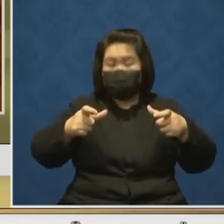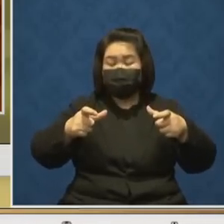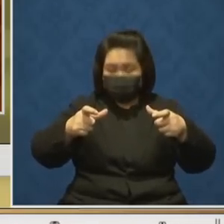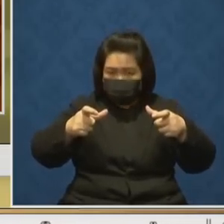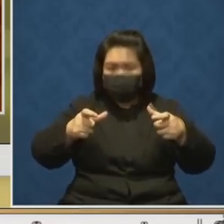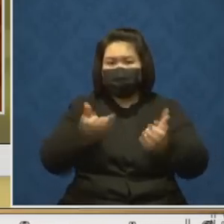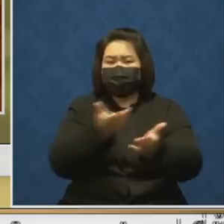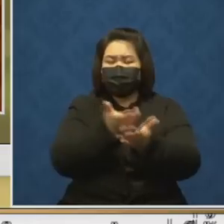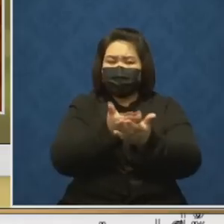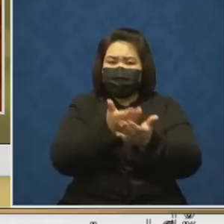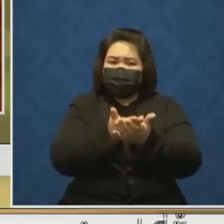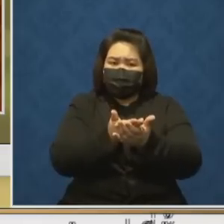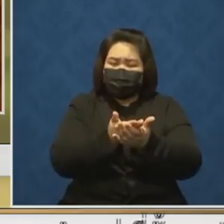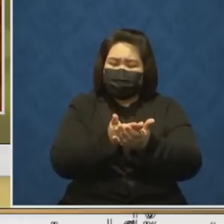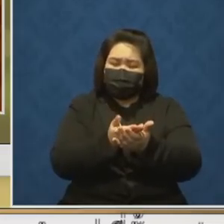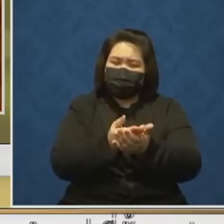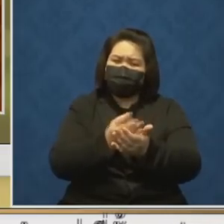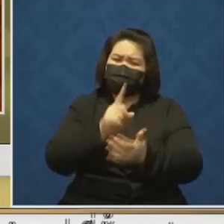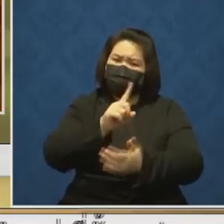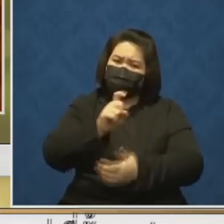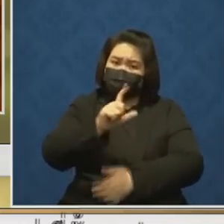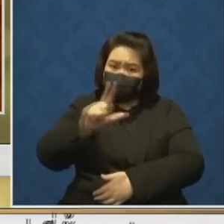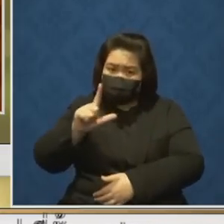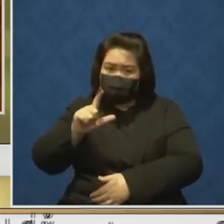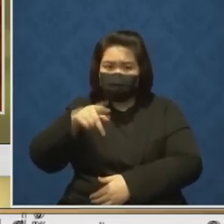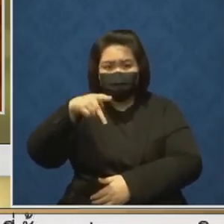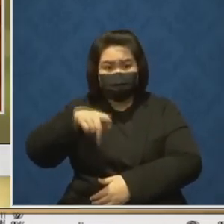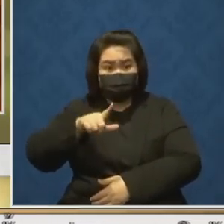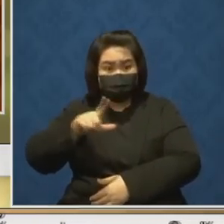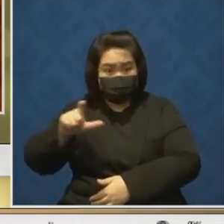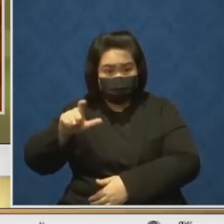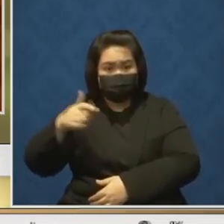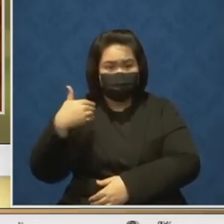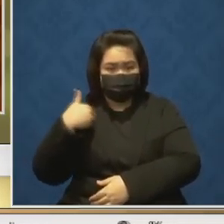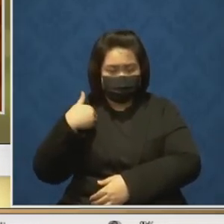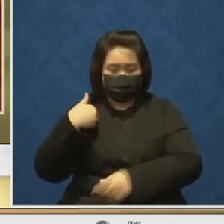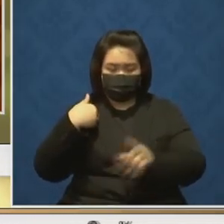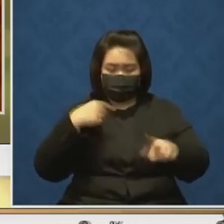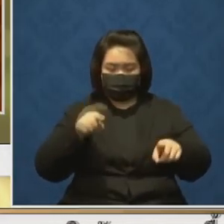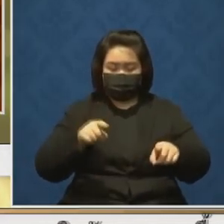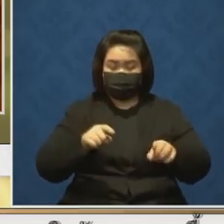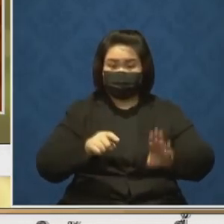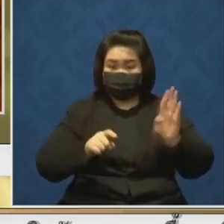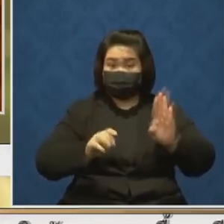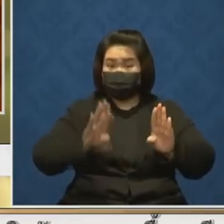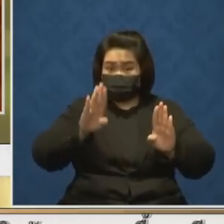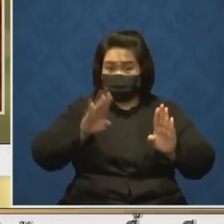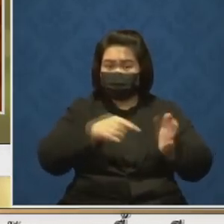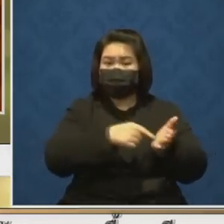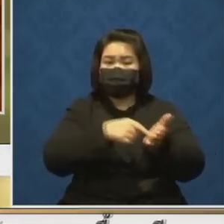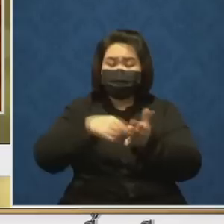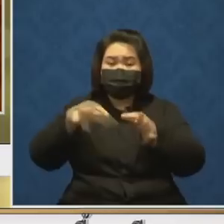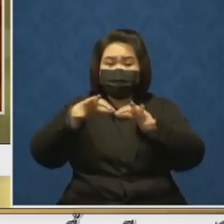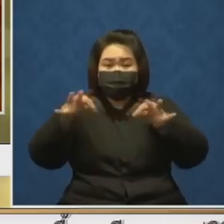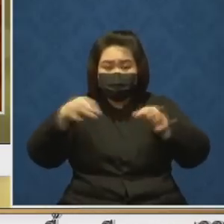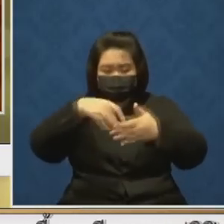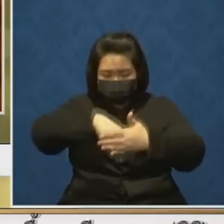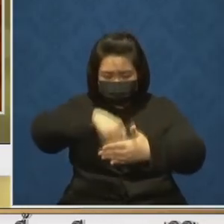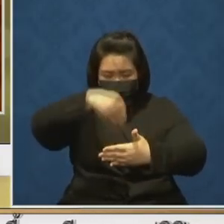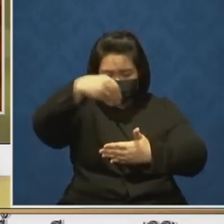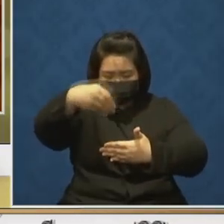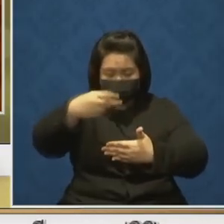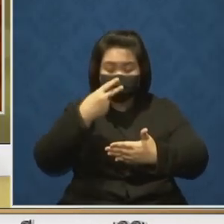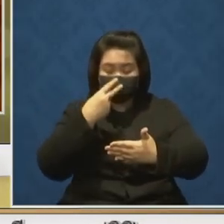คบ completely jetsส choosingการเสนอราคา จาก Germans69